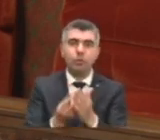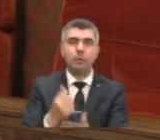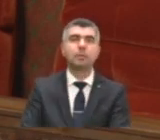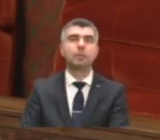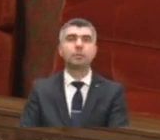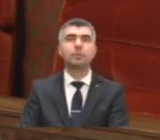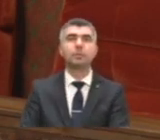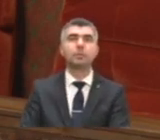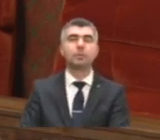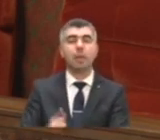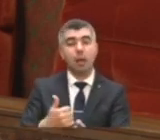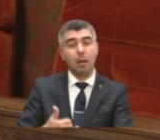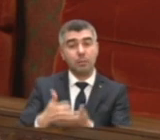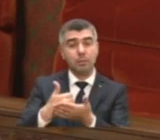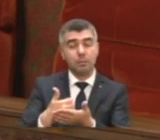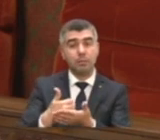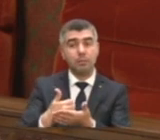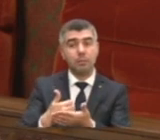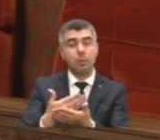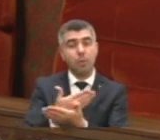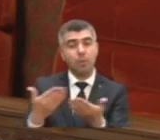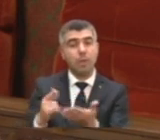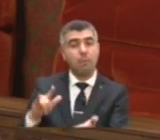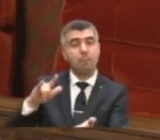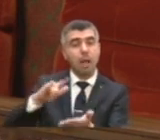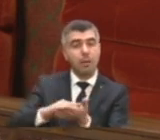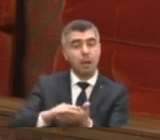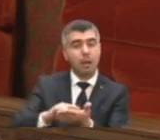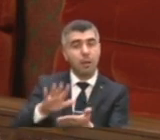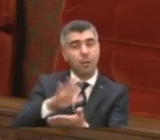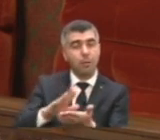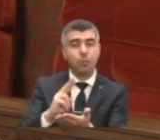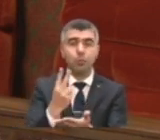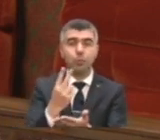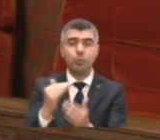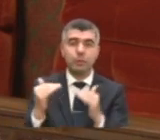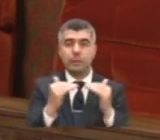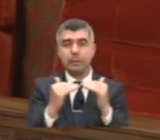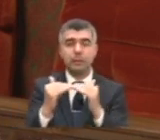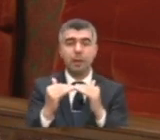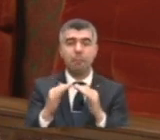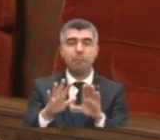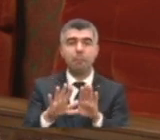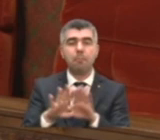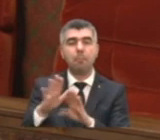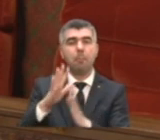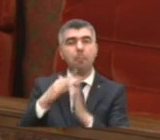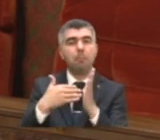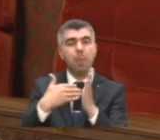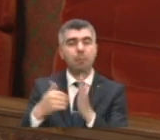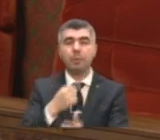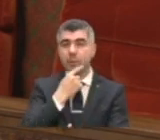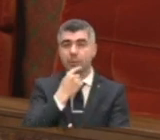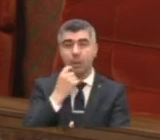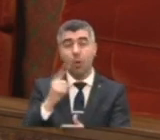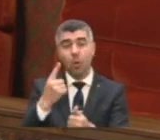فيما يخص جوده الخدمات تجدر الاشاره الى ان المكتب يعتمد جوج ديال البرامج من اجل التقييم ديالها. واحد البرنامج الاول